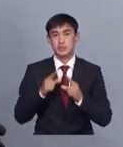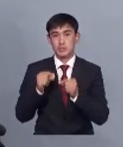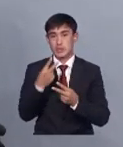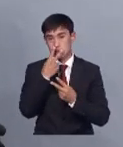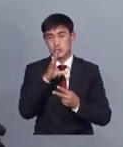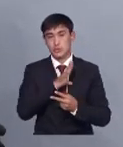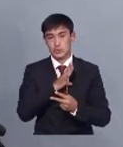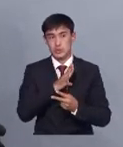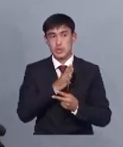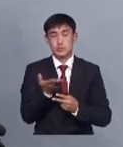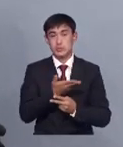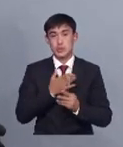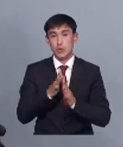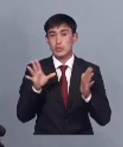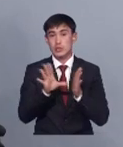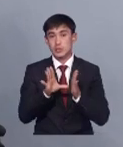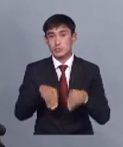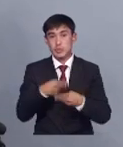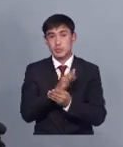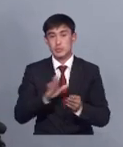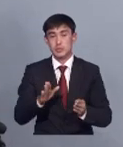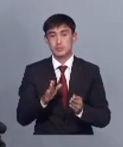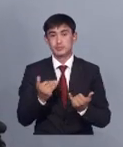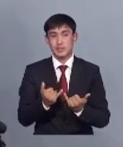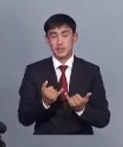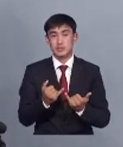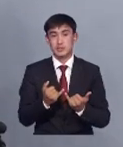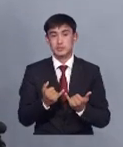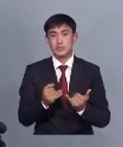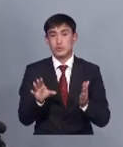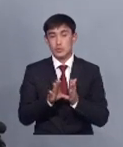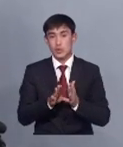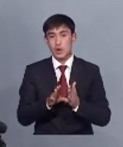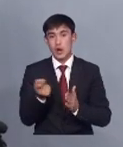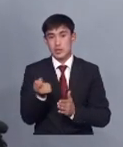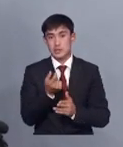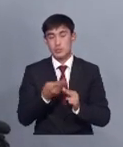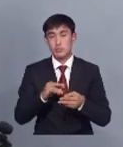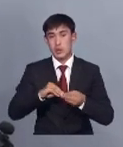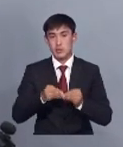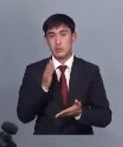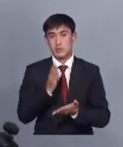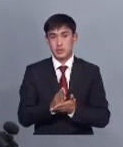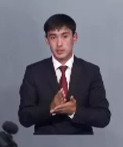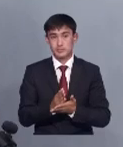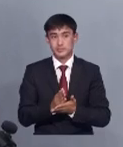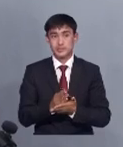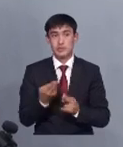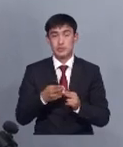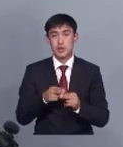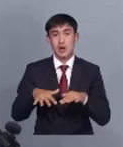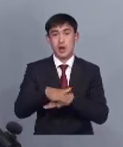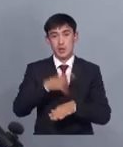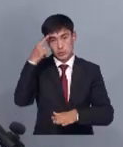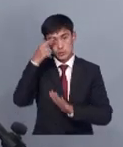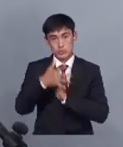бізге одан артық тоқ берілмейді. Көрдіңіздер ма, осындай мәселе барлық жерде бар, соны халық өзі